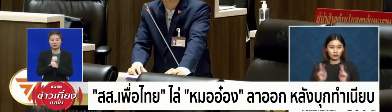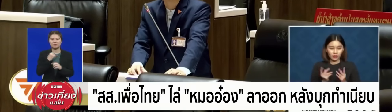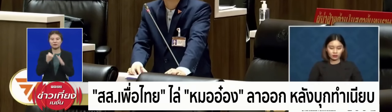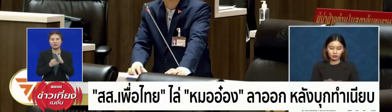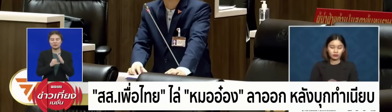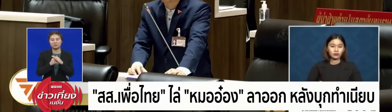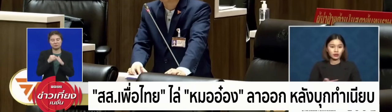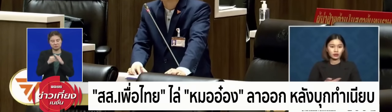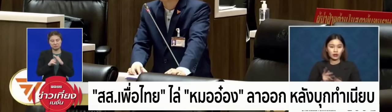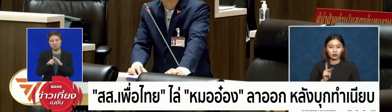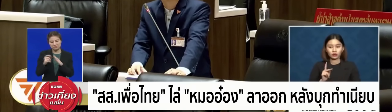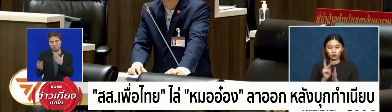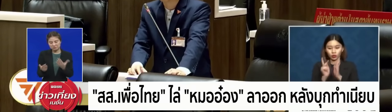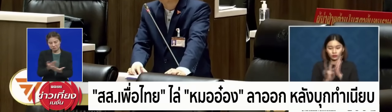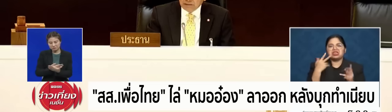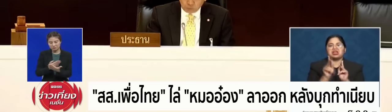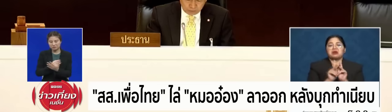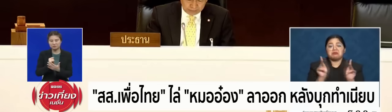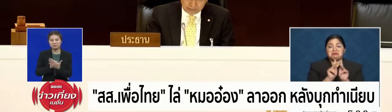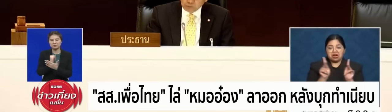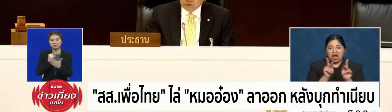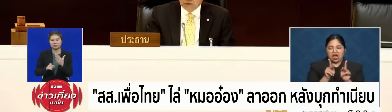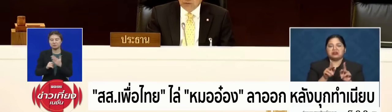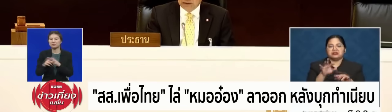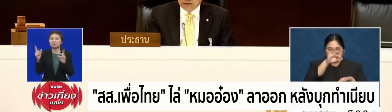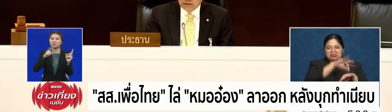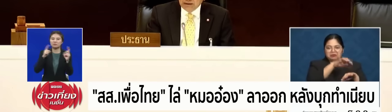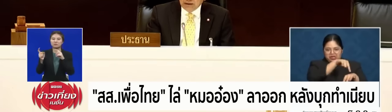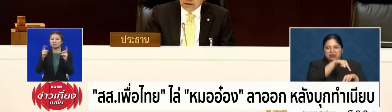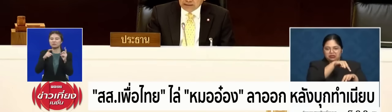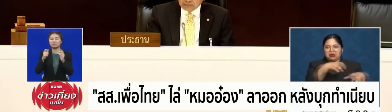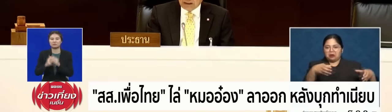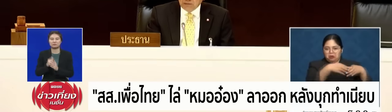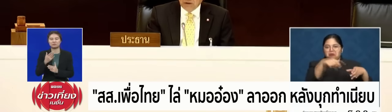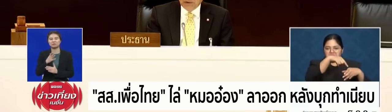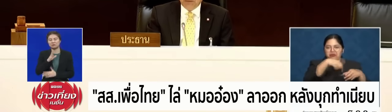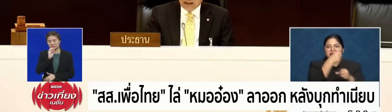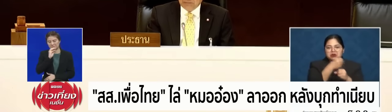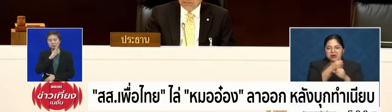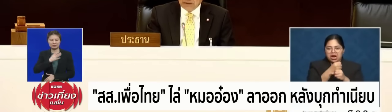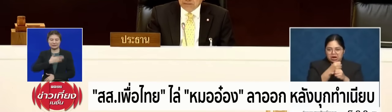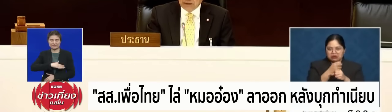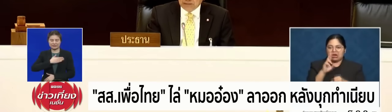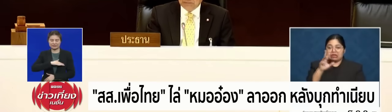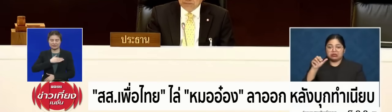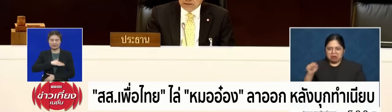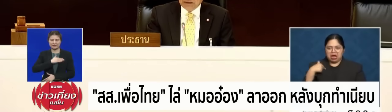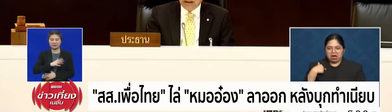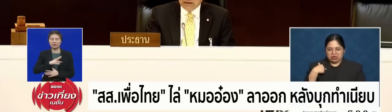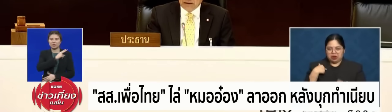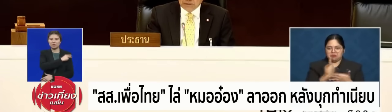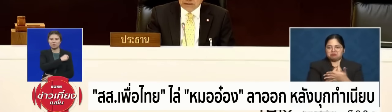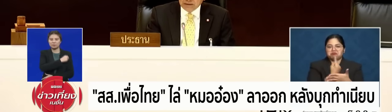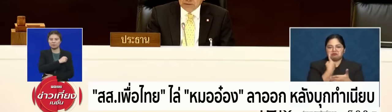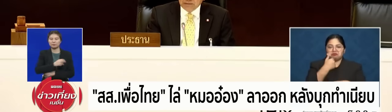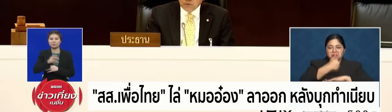พิเชษฐนะครับก็บอกว่าเ้าๆเดี๋ยวคือแหมจะเหมือนใส่ภาพนะคุณพิเชษก็บอกว่าเอาล่ะเดี๋ยวใจเย็นนะพอหมออ๋องมาขึ้นมาทำหน้าที่